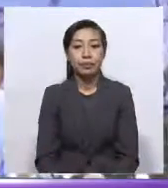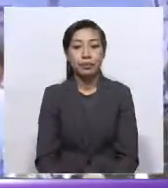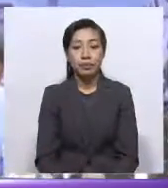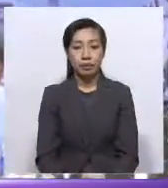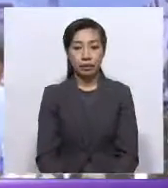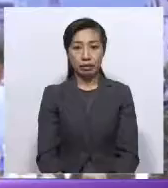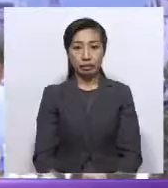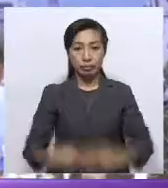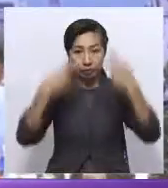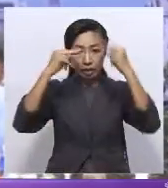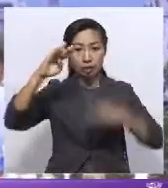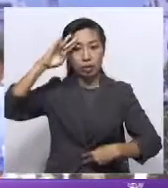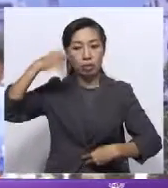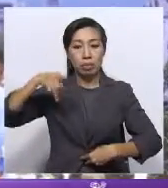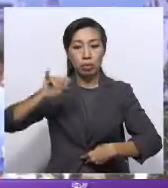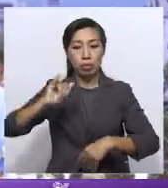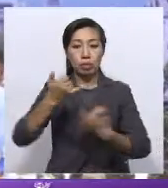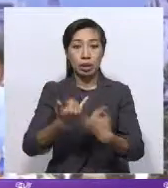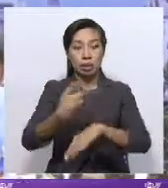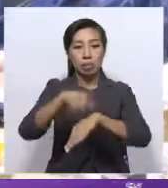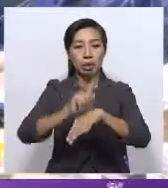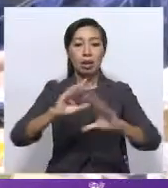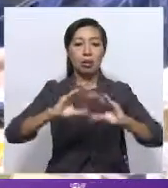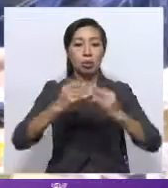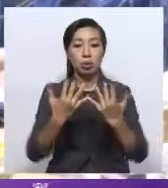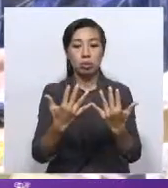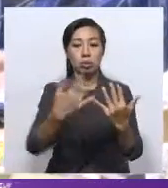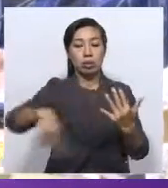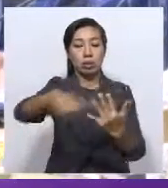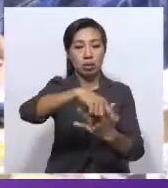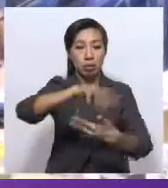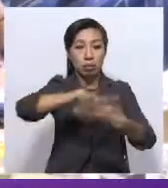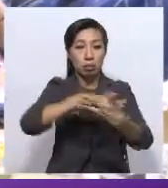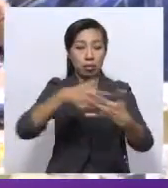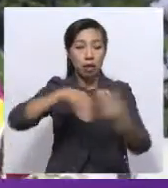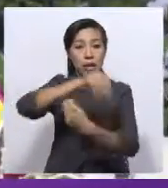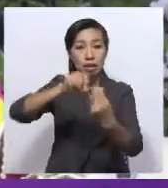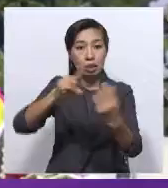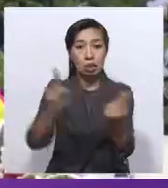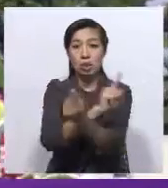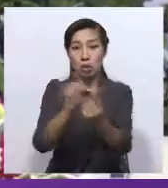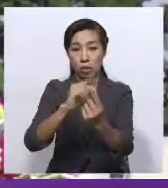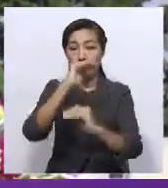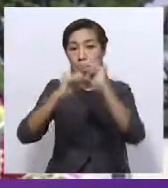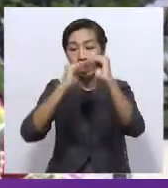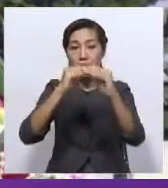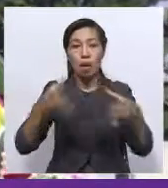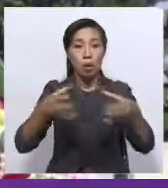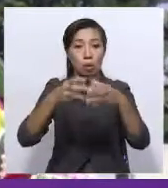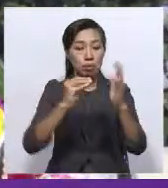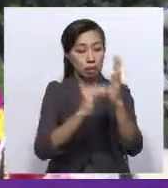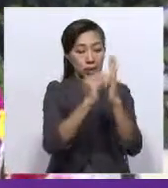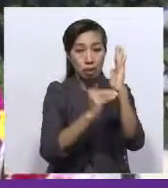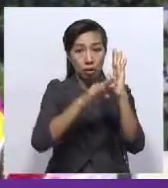พลเอกประยุทธ์จันทร์โอชานายกรัฐมนตรีเป็นประธานการประชุมการพัฒนาเศรษฐกิจและสังคมกลุ่มจังหวัดภาคกลางตอนล่าง2ได้